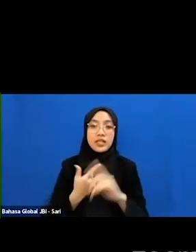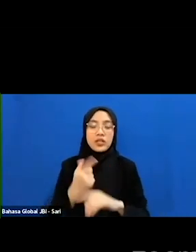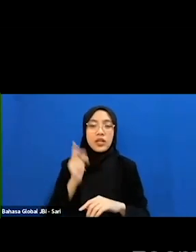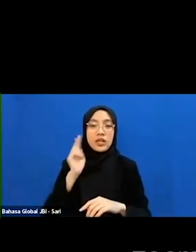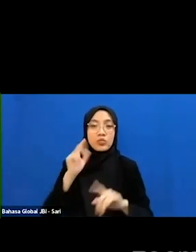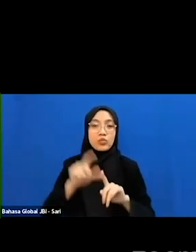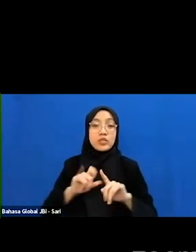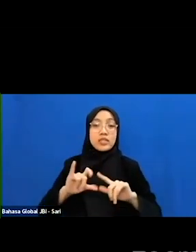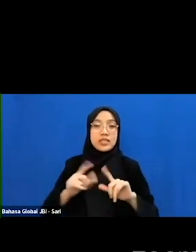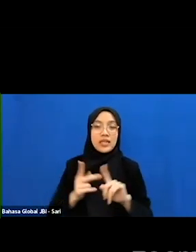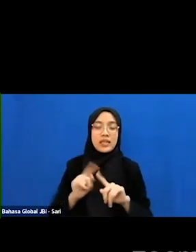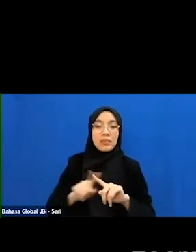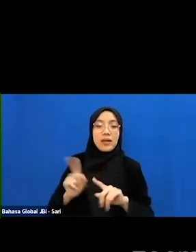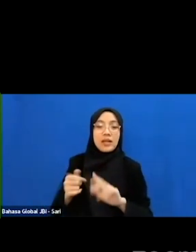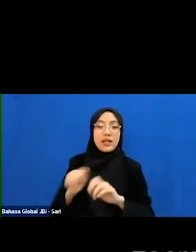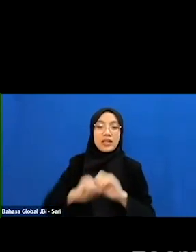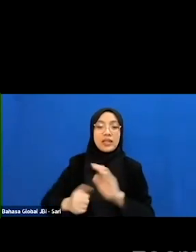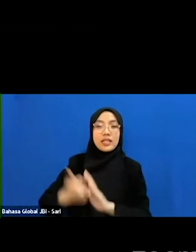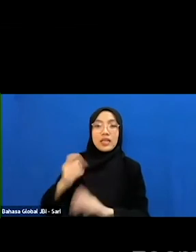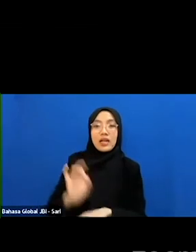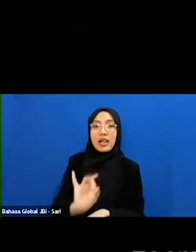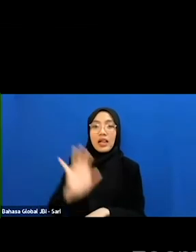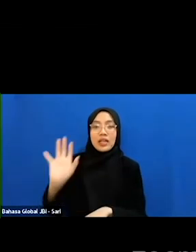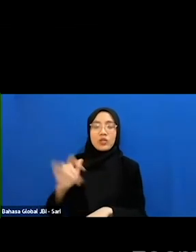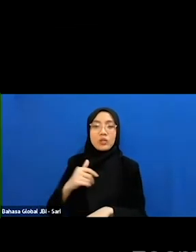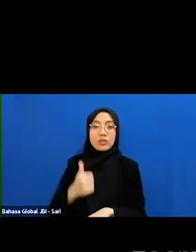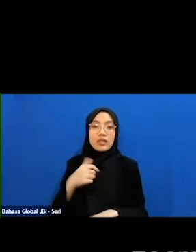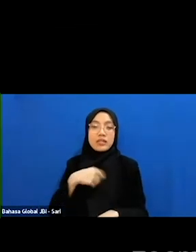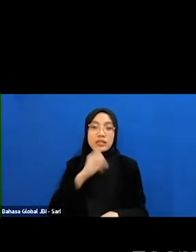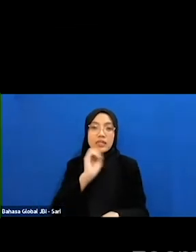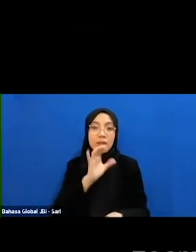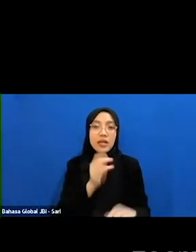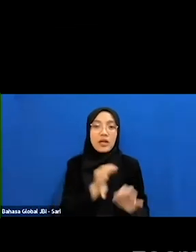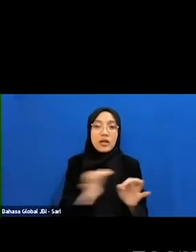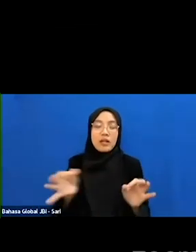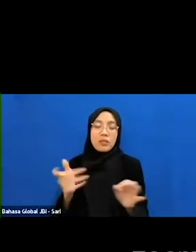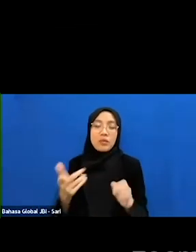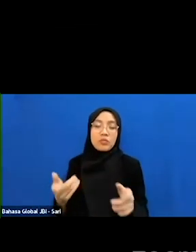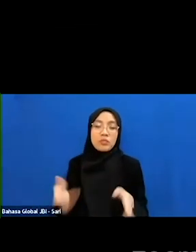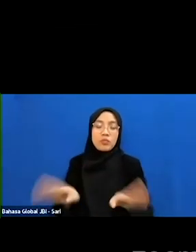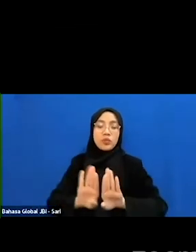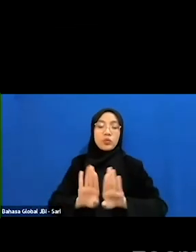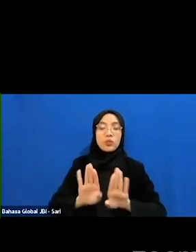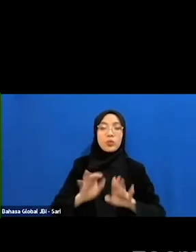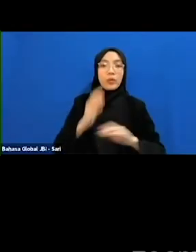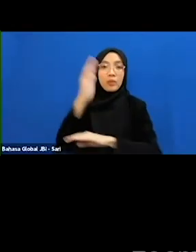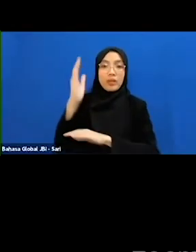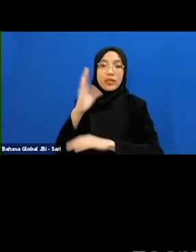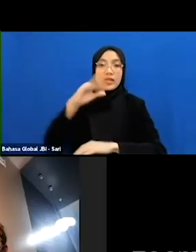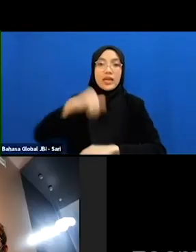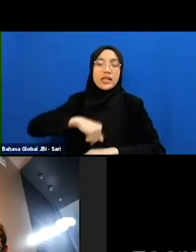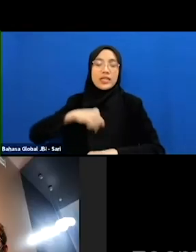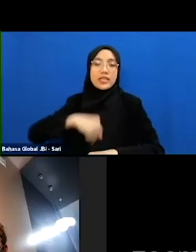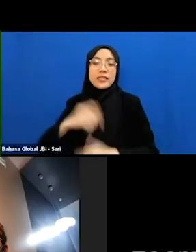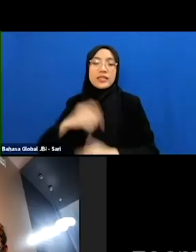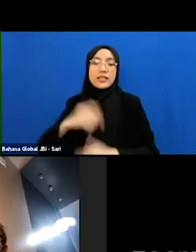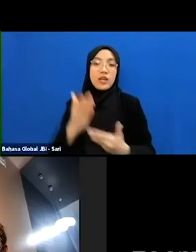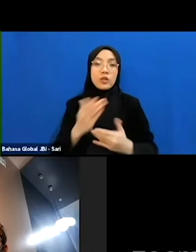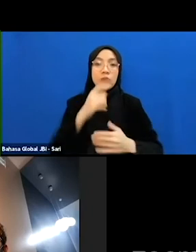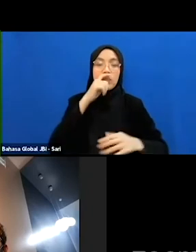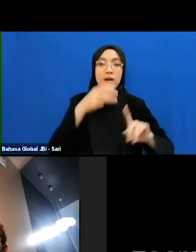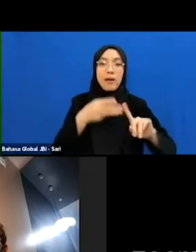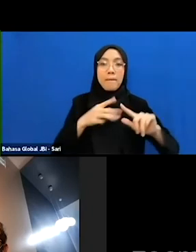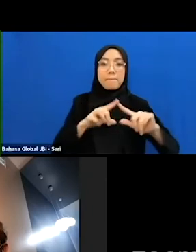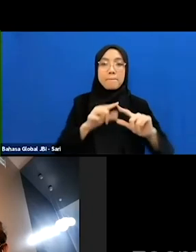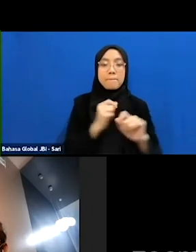tahu dia sudah ada agenda lain gitu sudah keluar untuk mungkin menyampaikan closing statement terkait pemateri kita pada hari ini mungkin kepada bapak